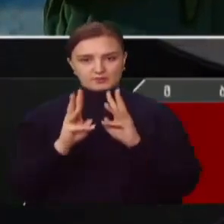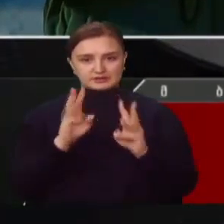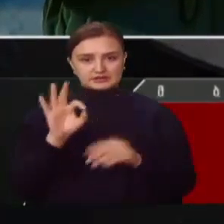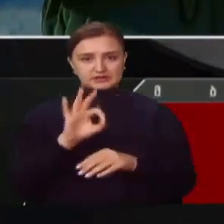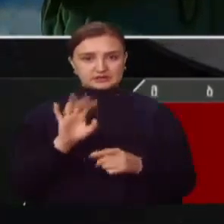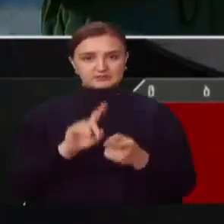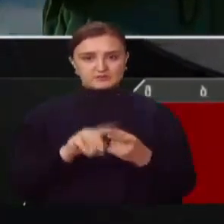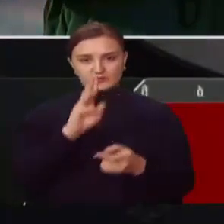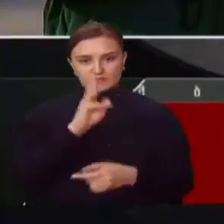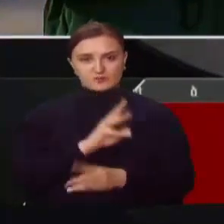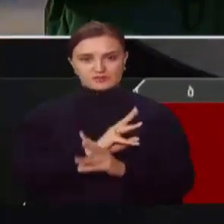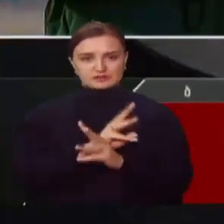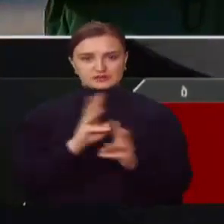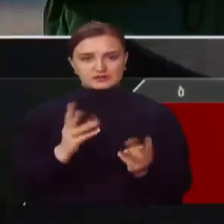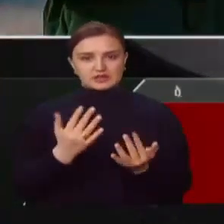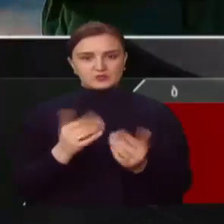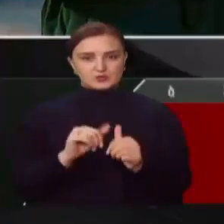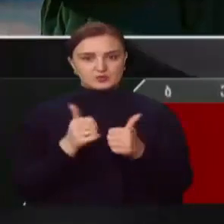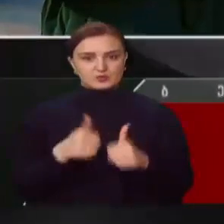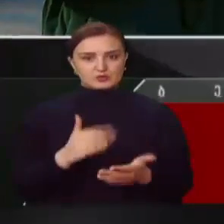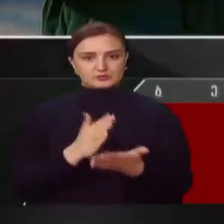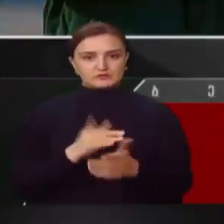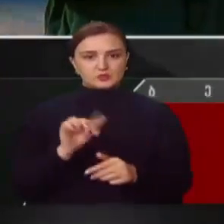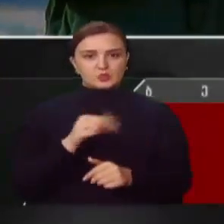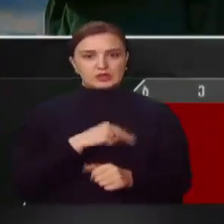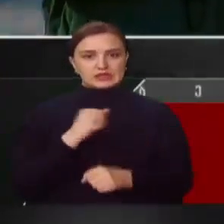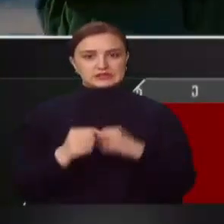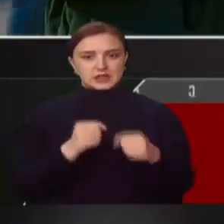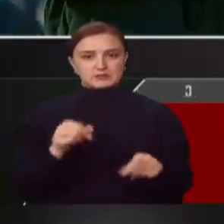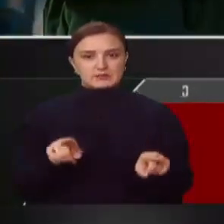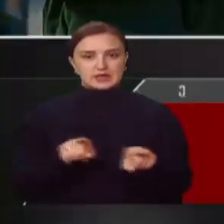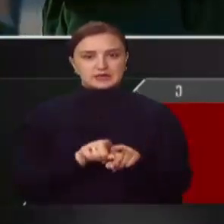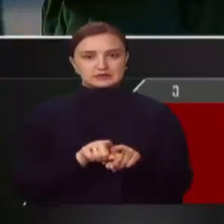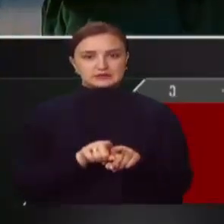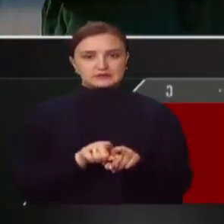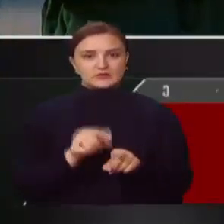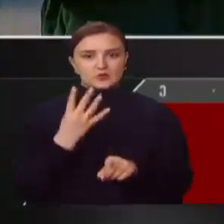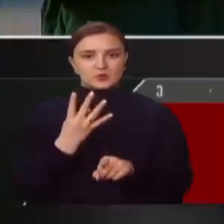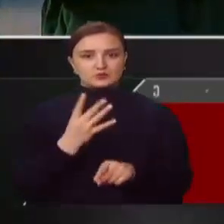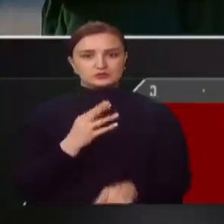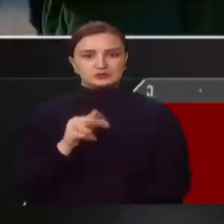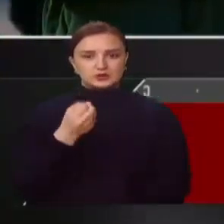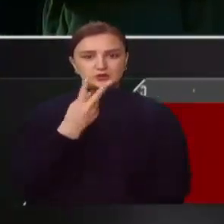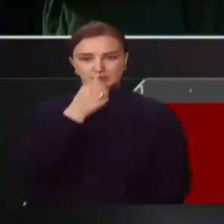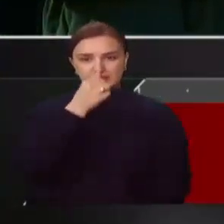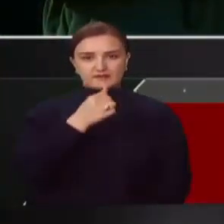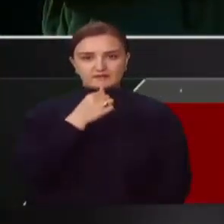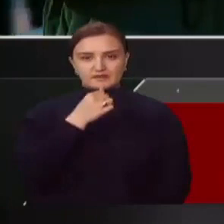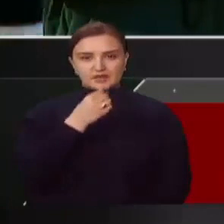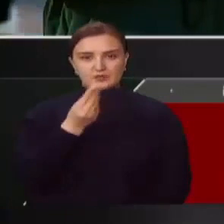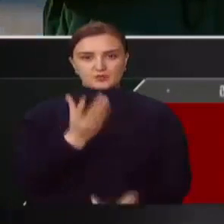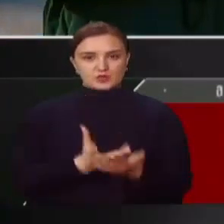დაკავშირებით კომპენსაციები რამდენიმე სახისა ის გულისხმობს როგორც დასაქმებას ისევე 4 და 12 თვიან